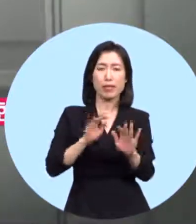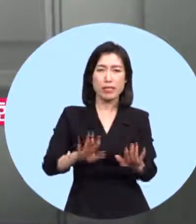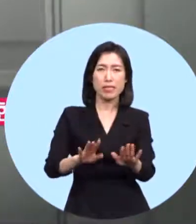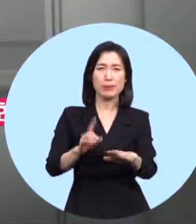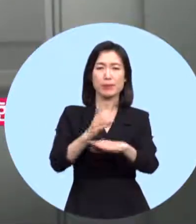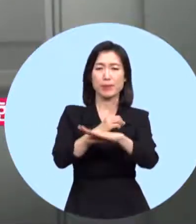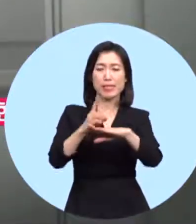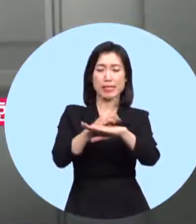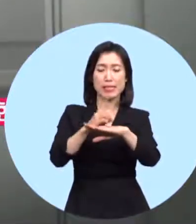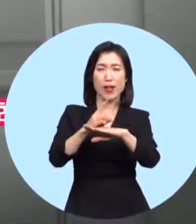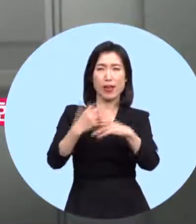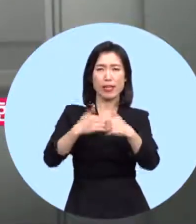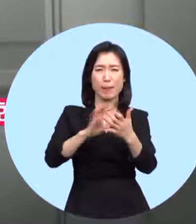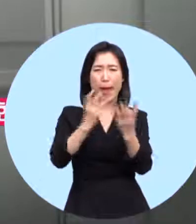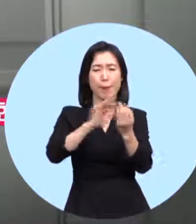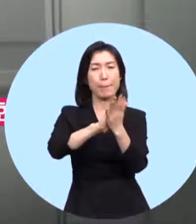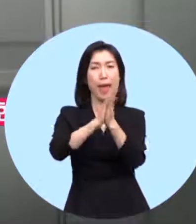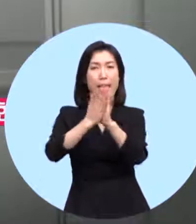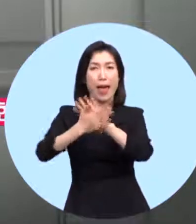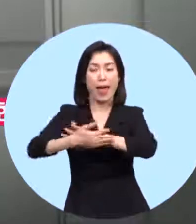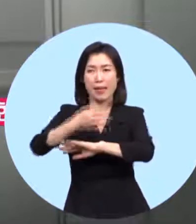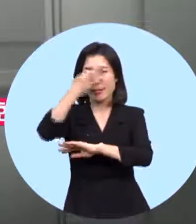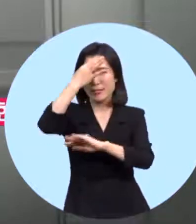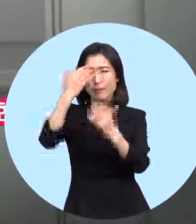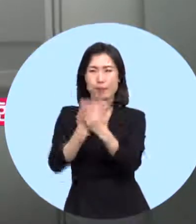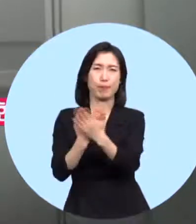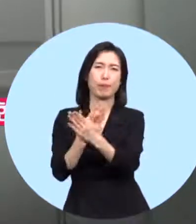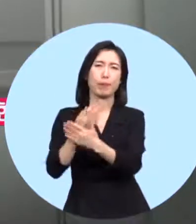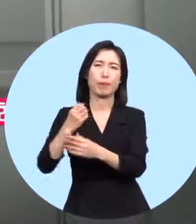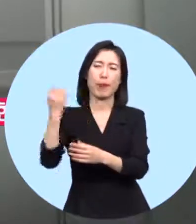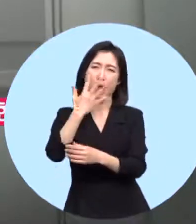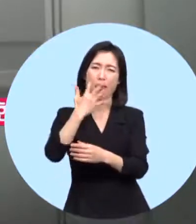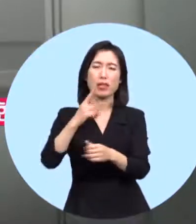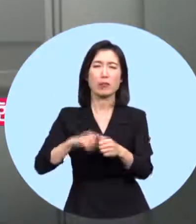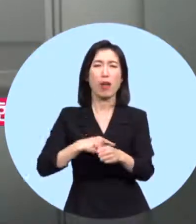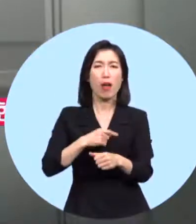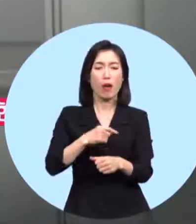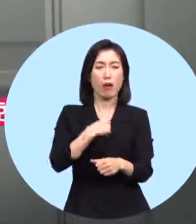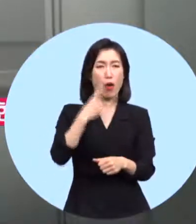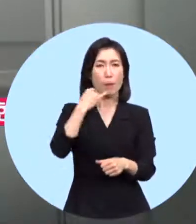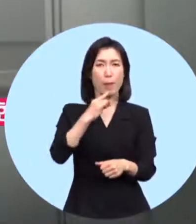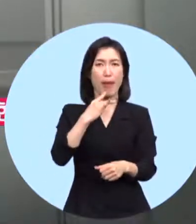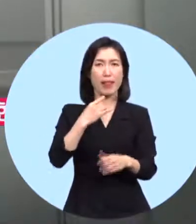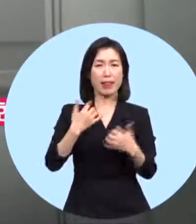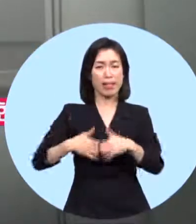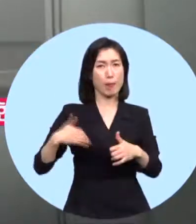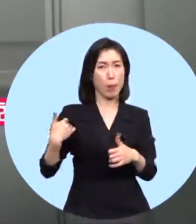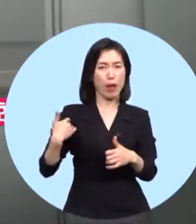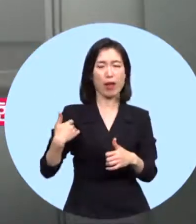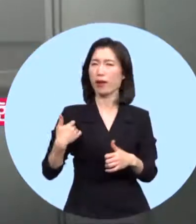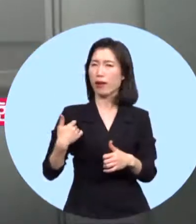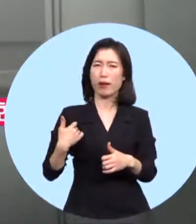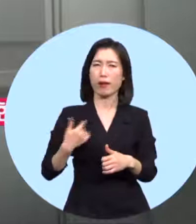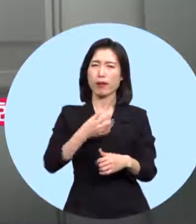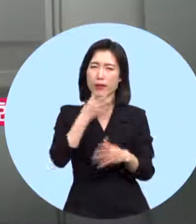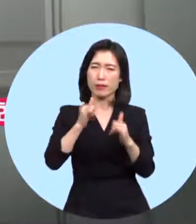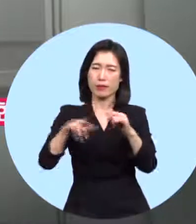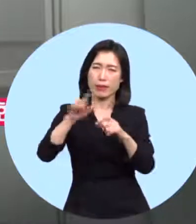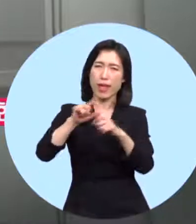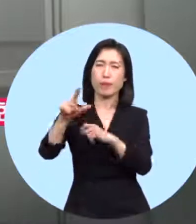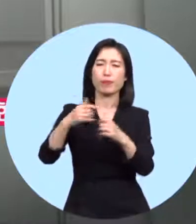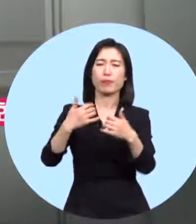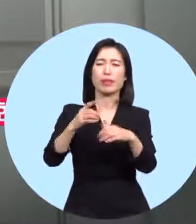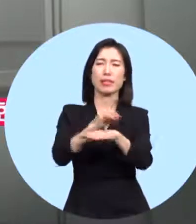코로나19로 급변하는 디지털 시대를 살아가는 사람들을 위해 디지털 기초교육이